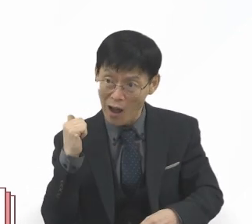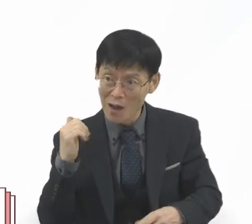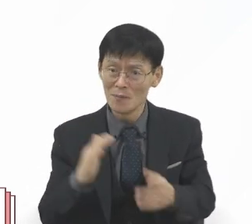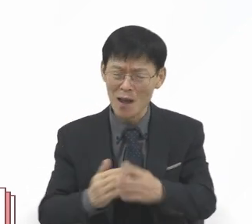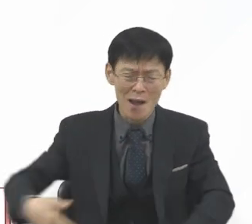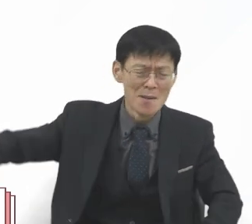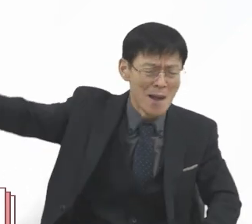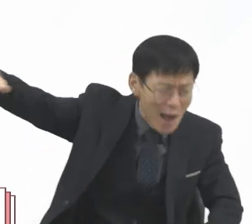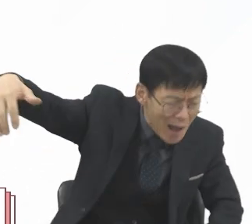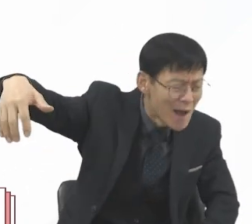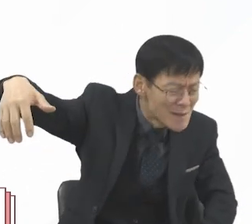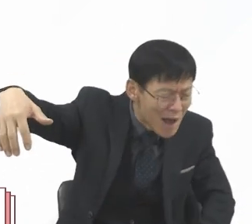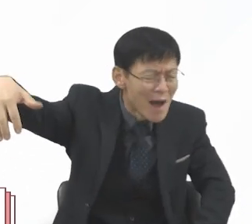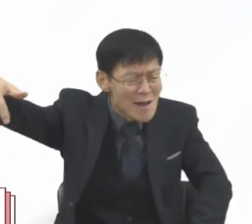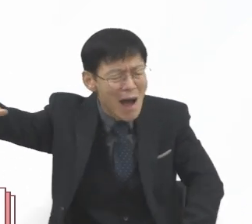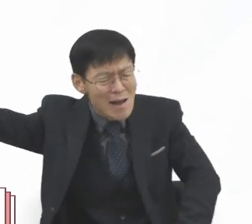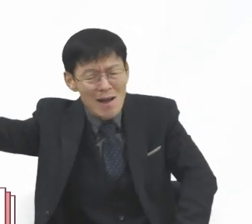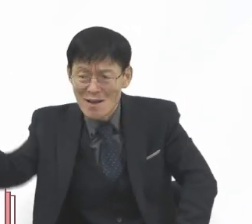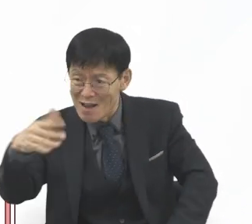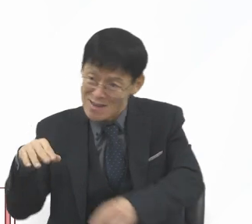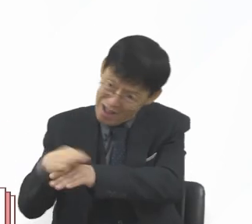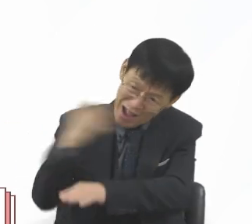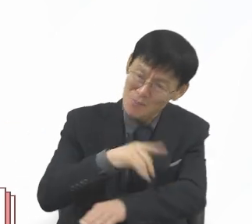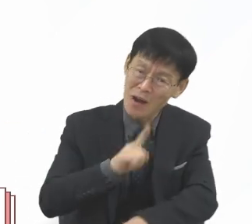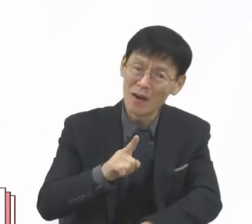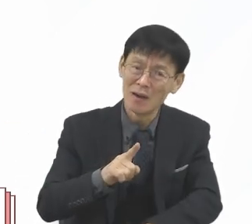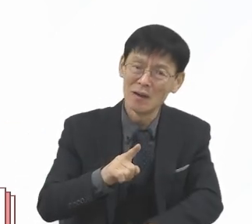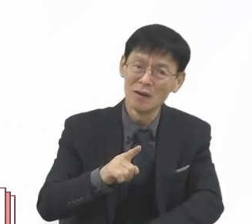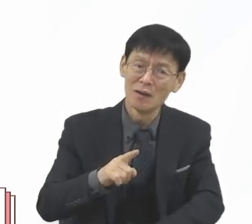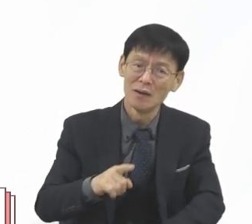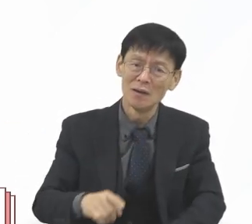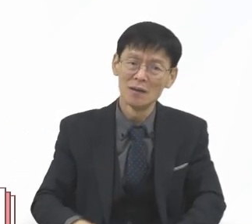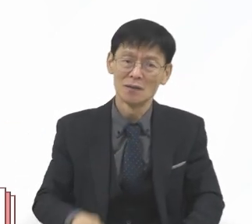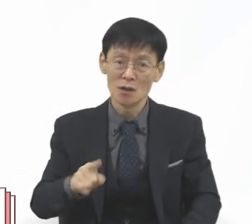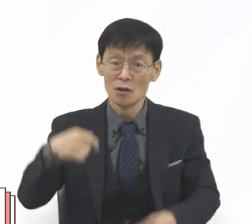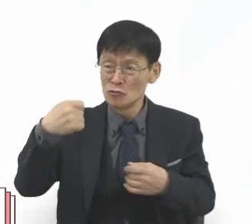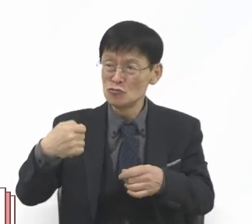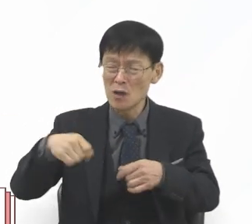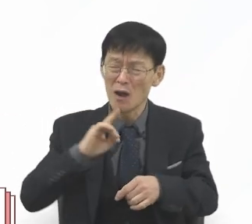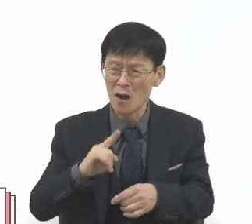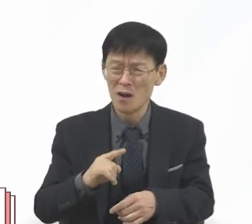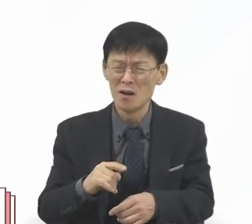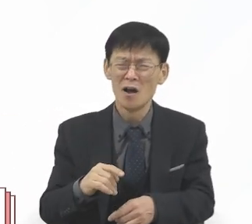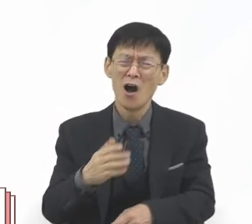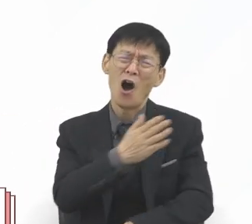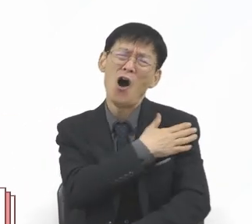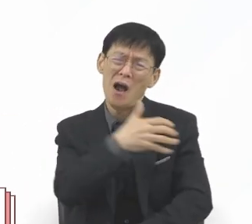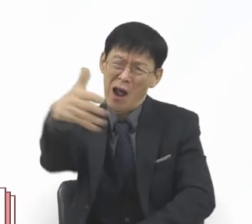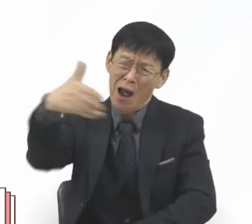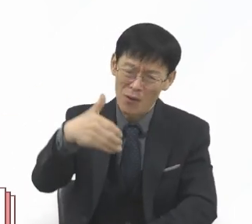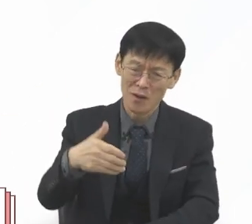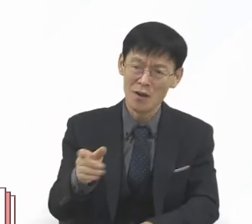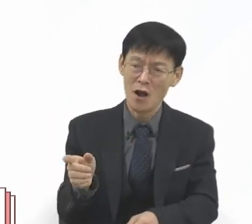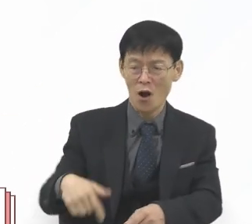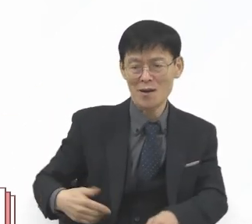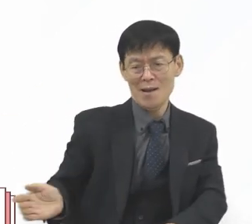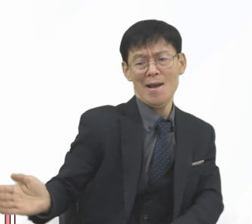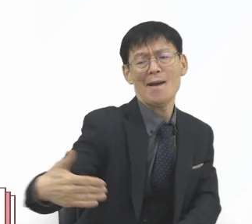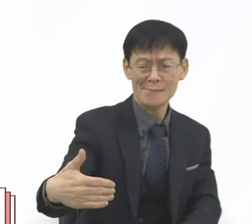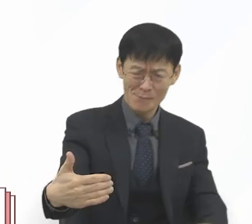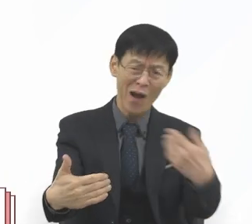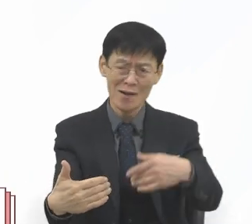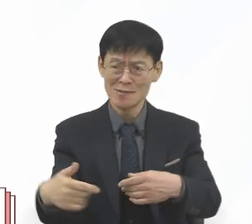놀자며 팔짱을 끼고 억지로 차에 태우는 사례도 있습니다. 그 외에 같이 춤을 추자며 어깨, 허리